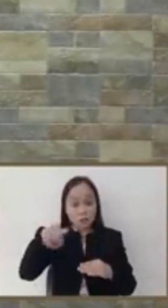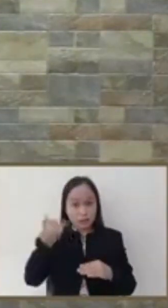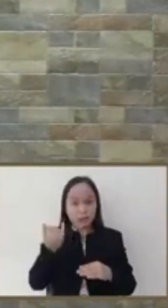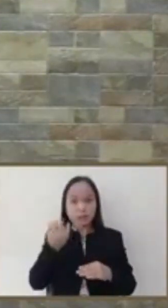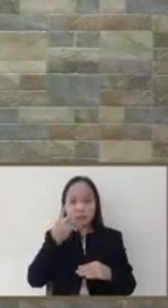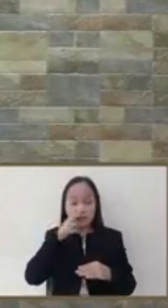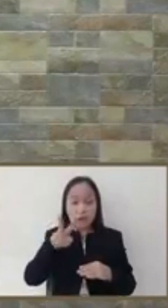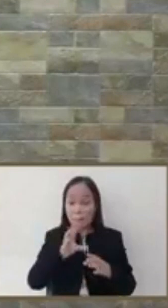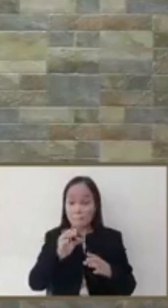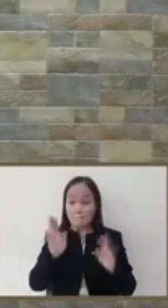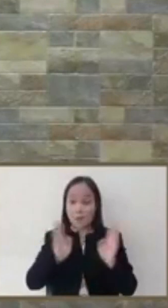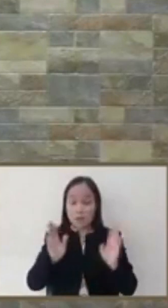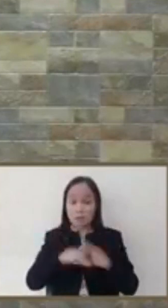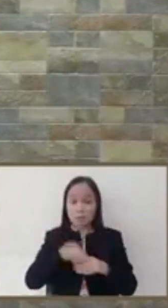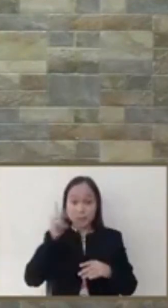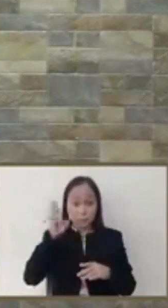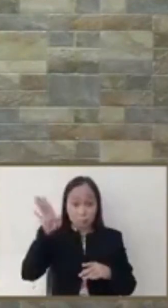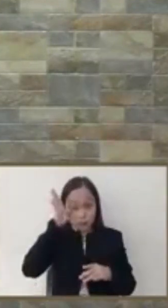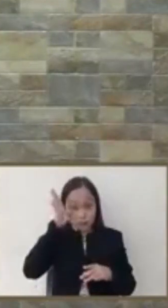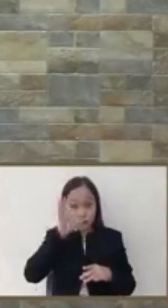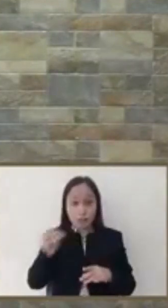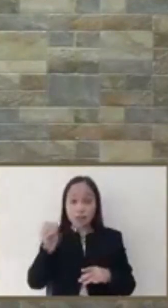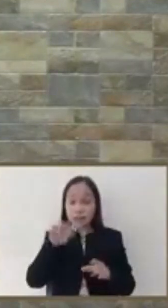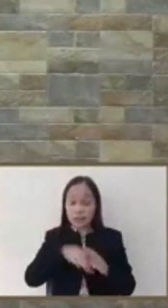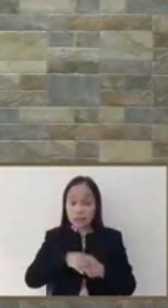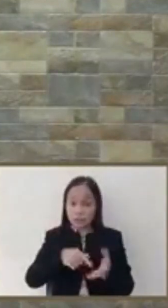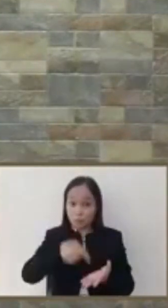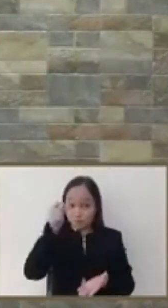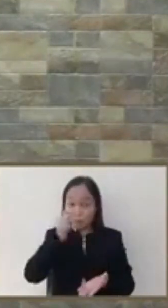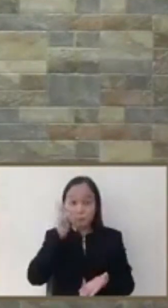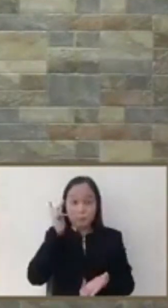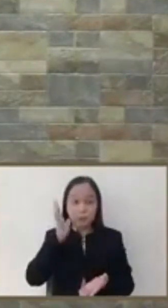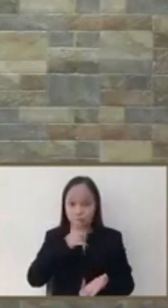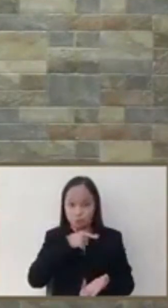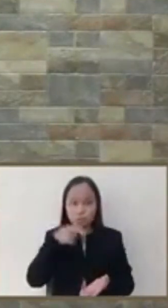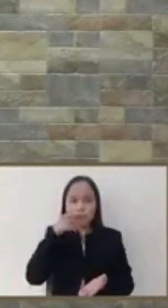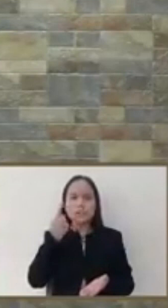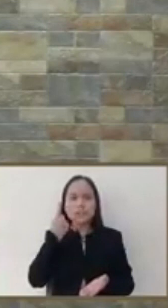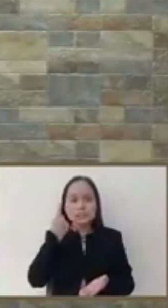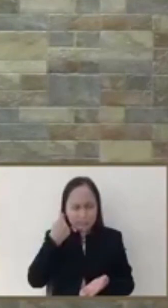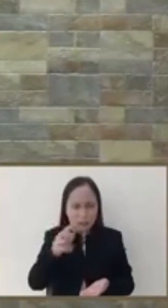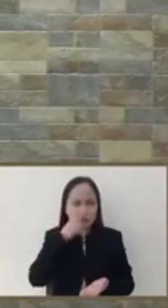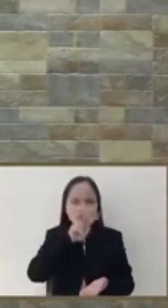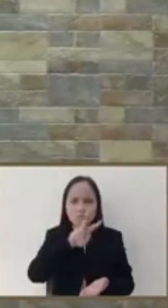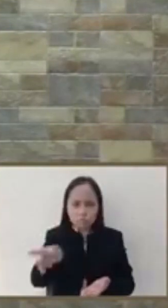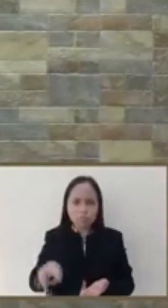Pastor Bernard. Tingnan niyo ang building ngayon sa Tarlac, mga kapatid. See, do you understand? Kaninong investment